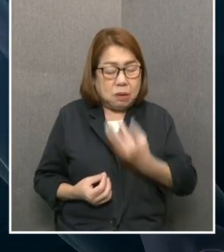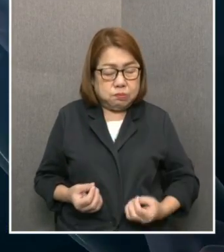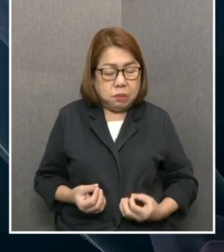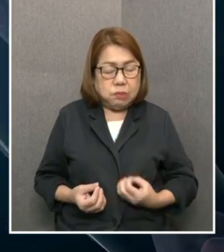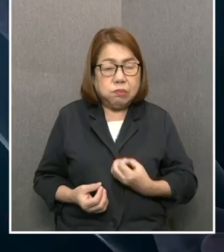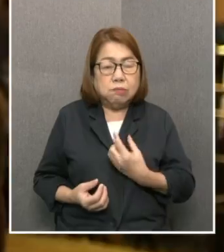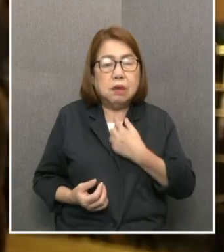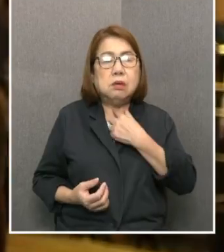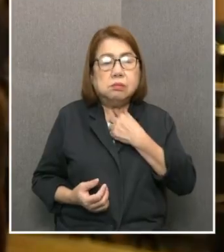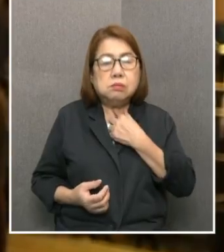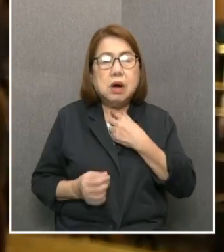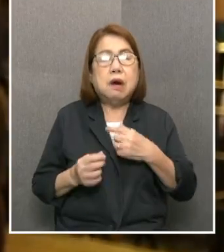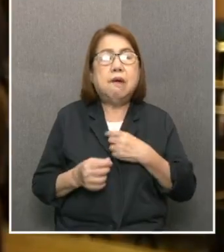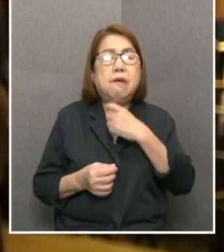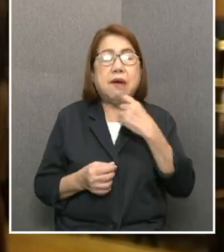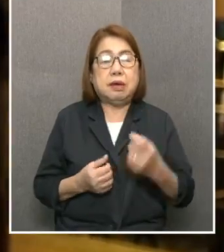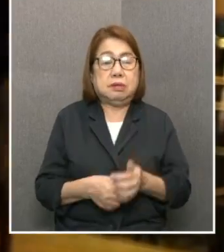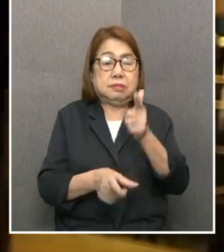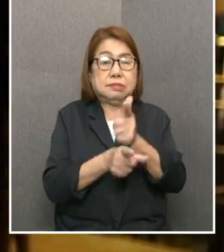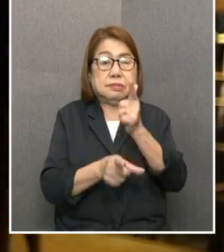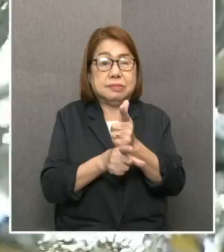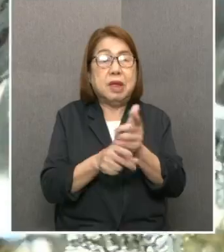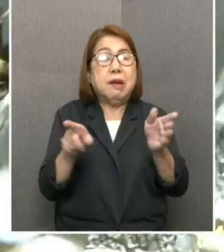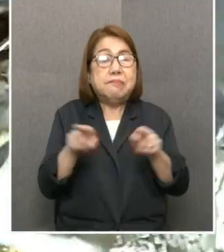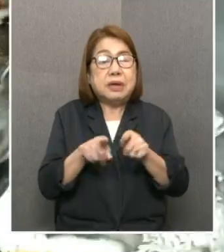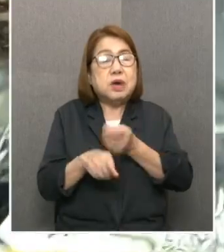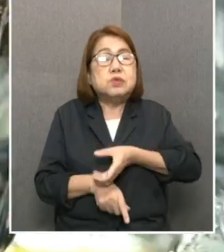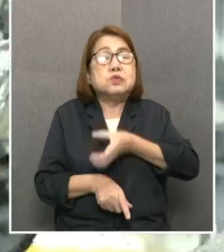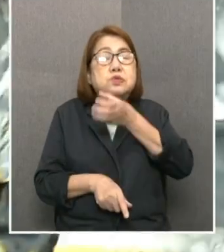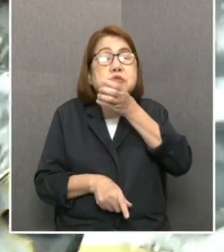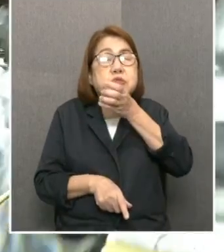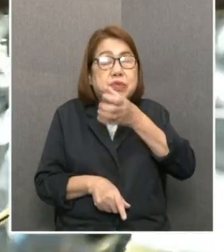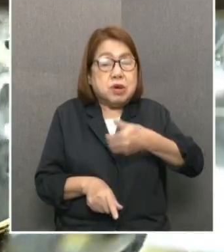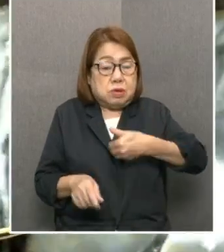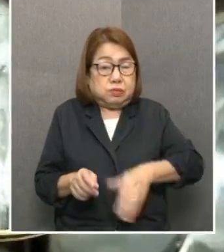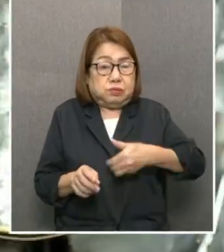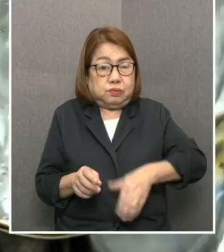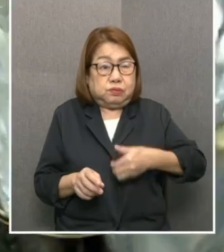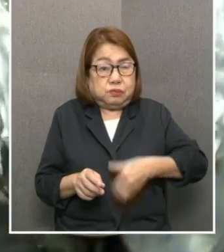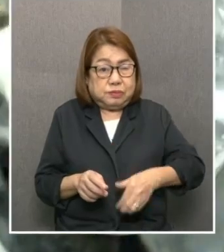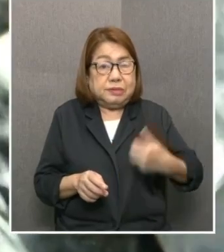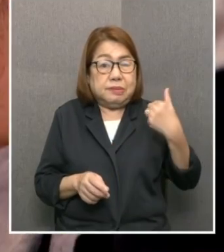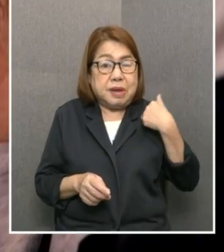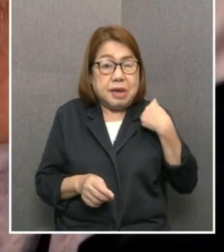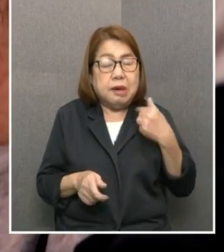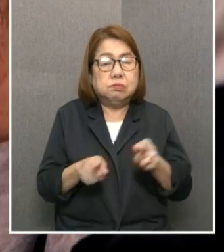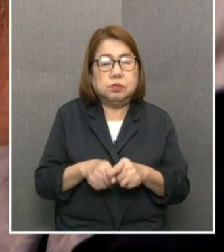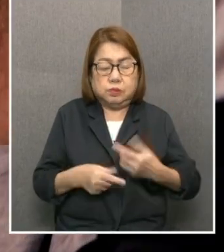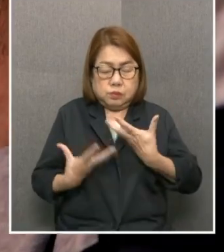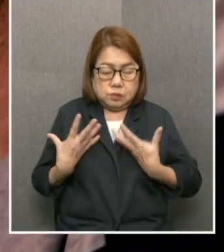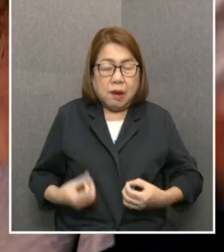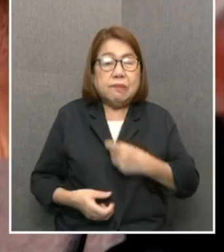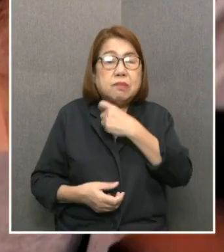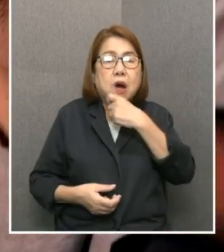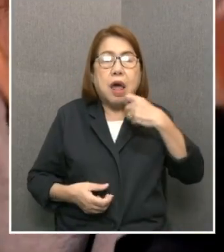ได้โดยแอลกอฮอล์ยังมีฤทธิ์ขับปัสสาวะให้ร่างกายขาดน้ำส่งผลให้ตัวสายเสียงขาดความ